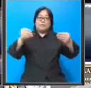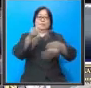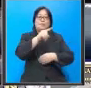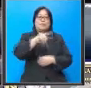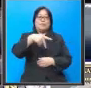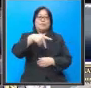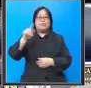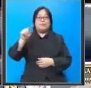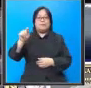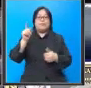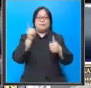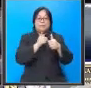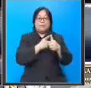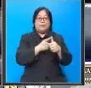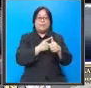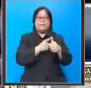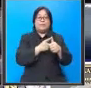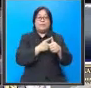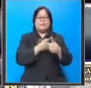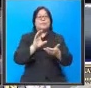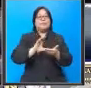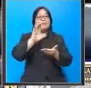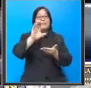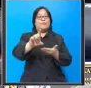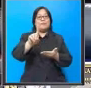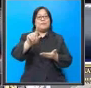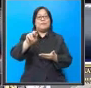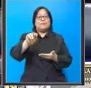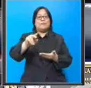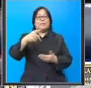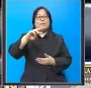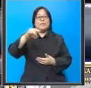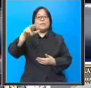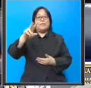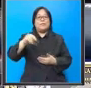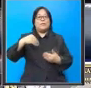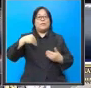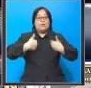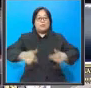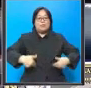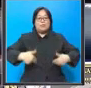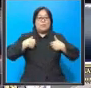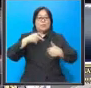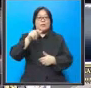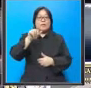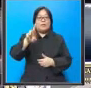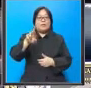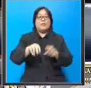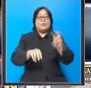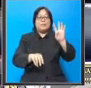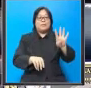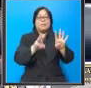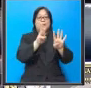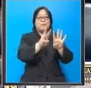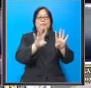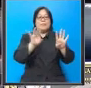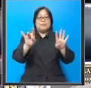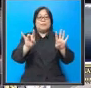Zoo taiping adalah sebagai berikut menyalurkan dana prihatin kebajikan hidup alias banyak paratus